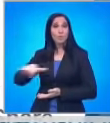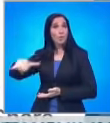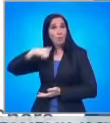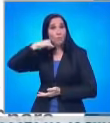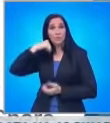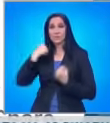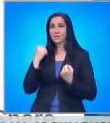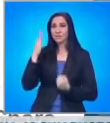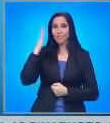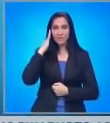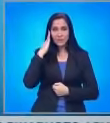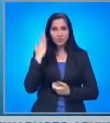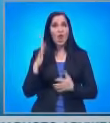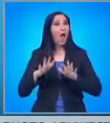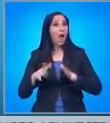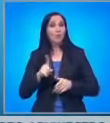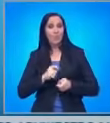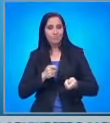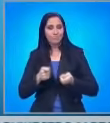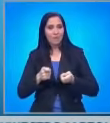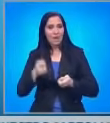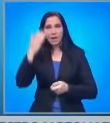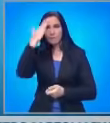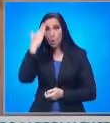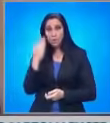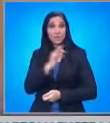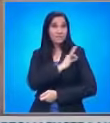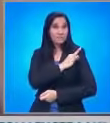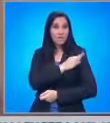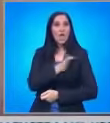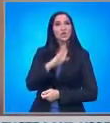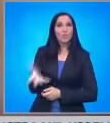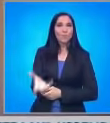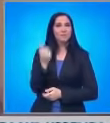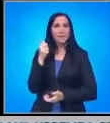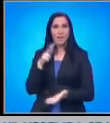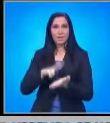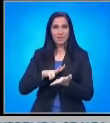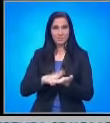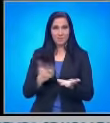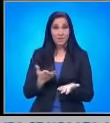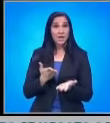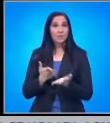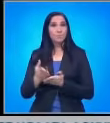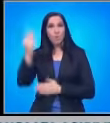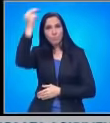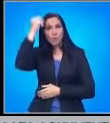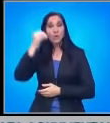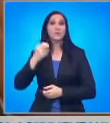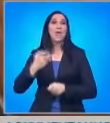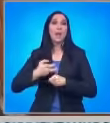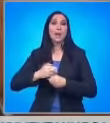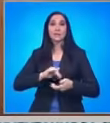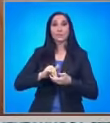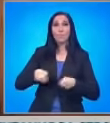от Здравното министерство, че ако не накара пациентите си да се вакцинират, ще му отнемат лиценза. Според Българския лекарски